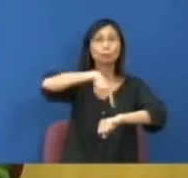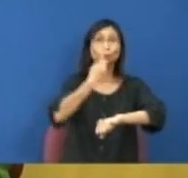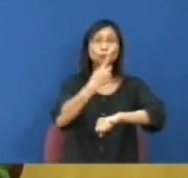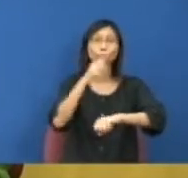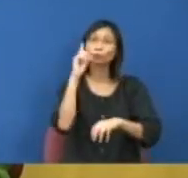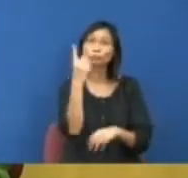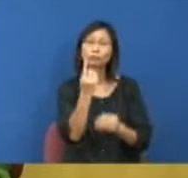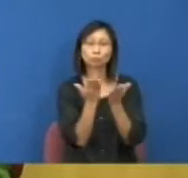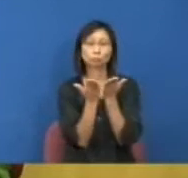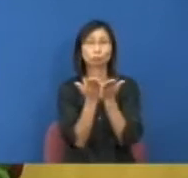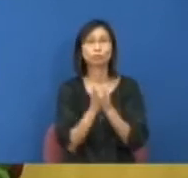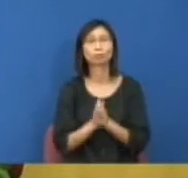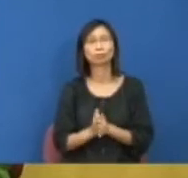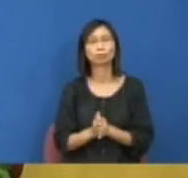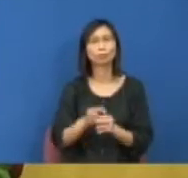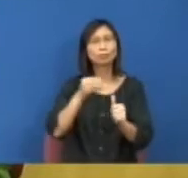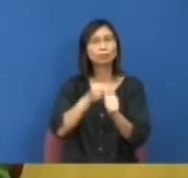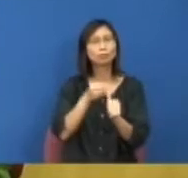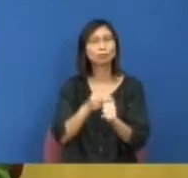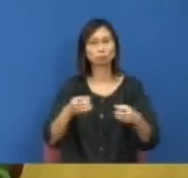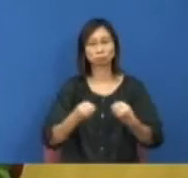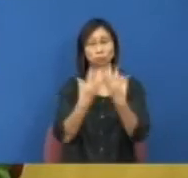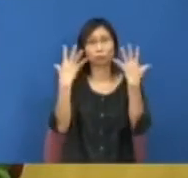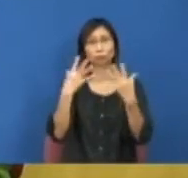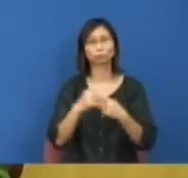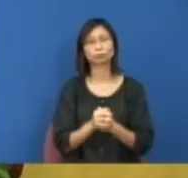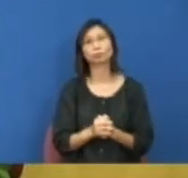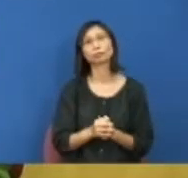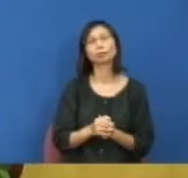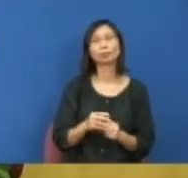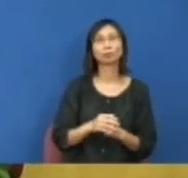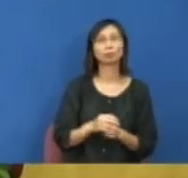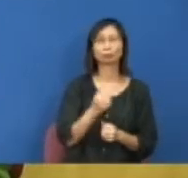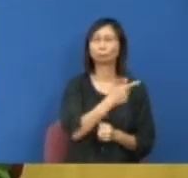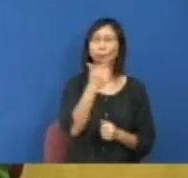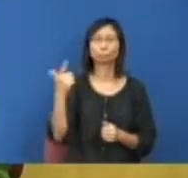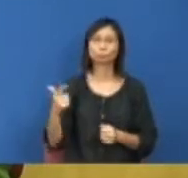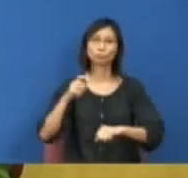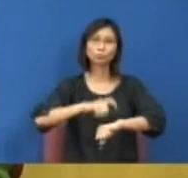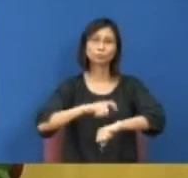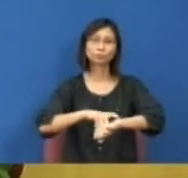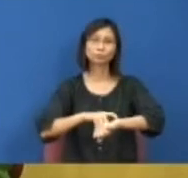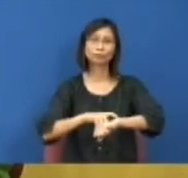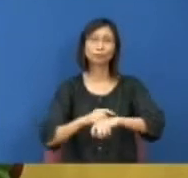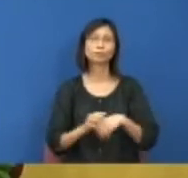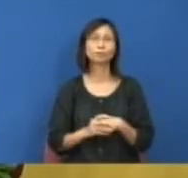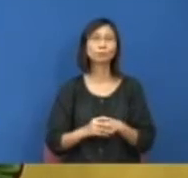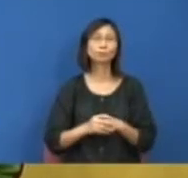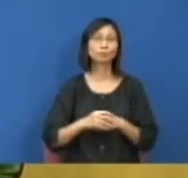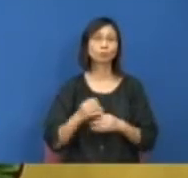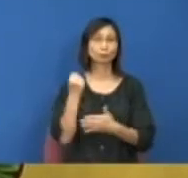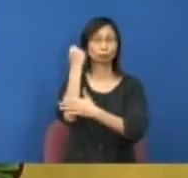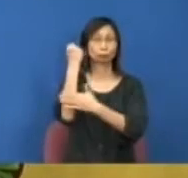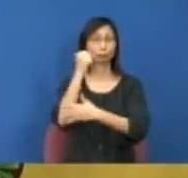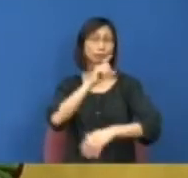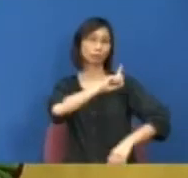樣就嚟取材？其實好多時好多一啲抗爭運動裏邊咧，好多時第一係一個自發性同埋一個突發性嘅。